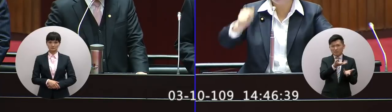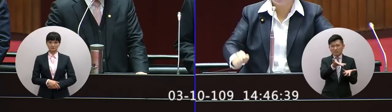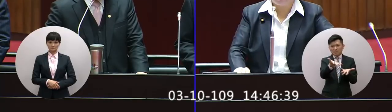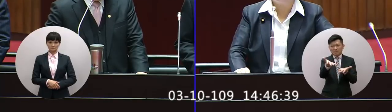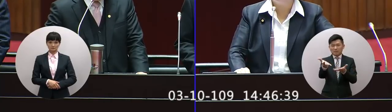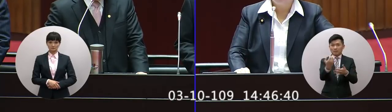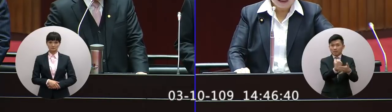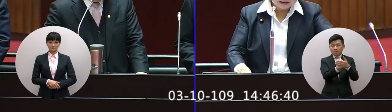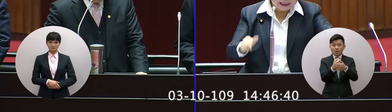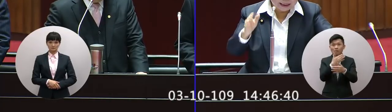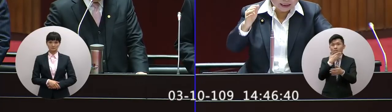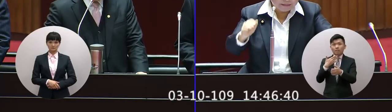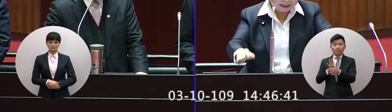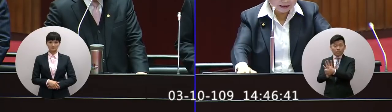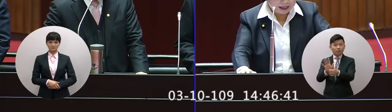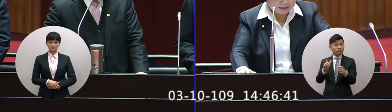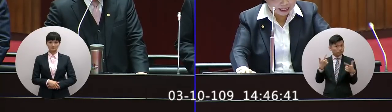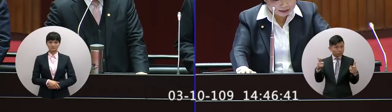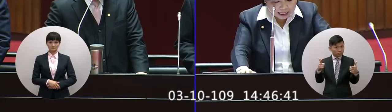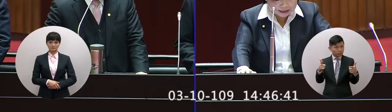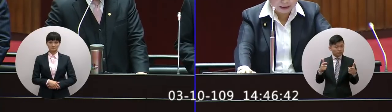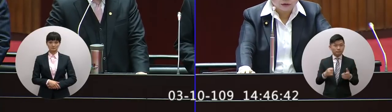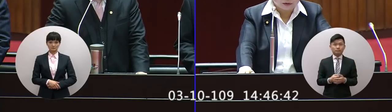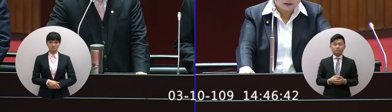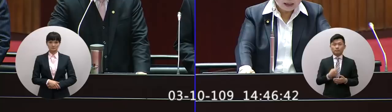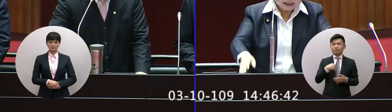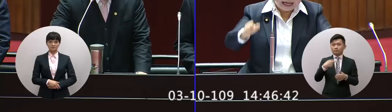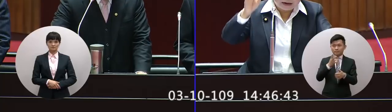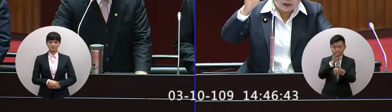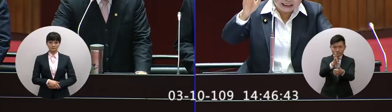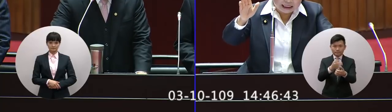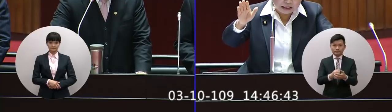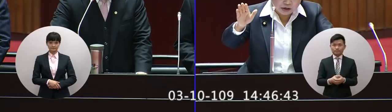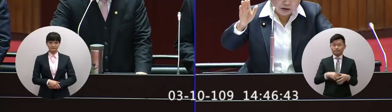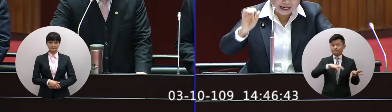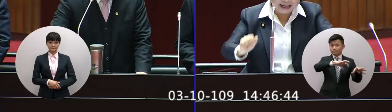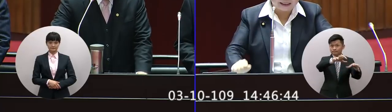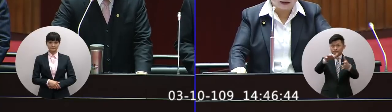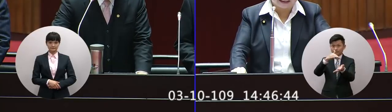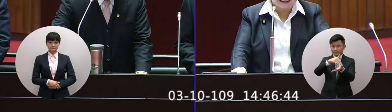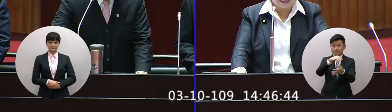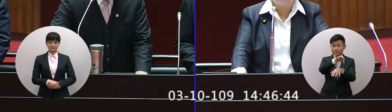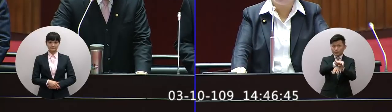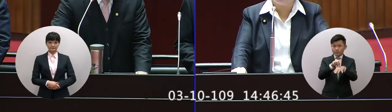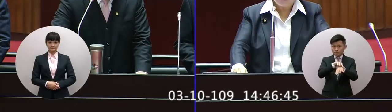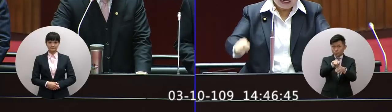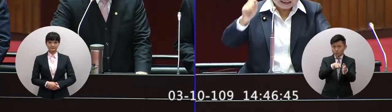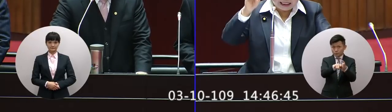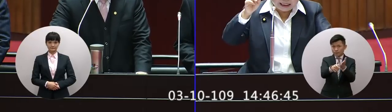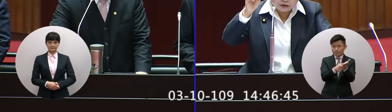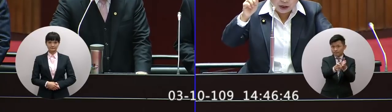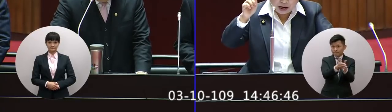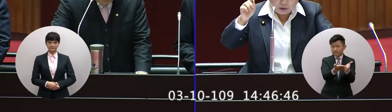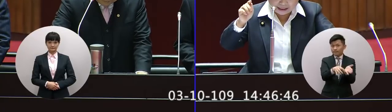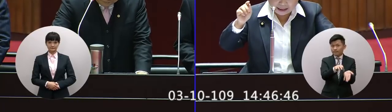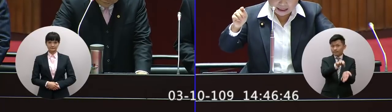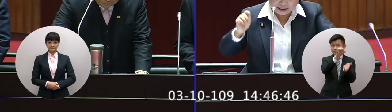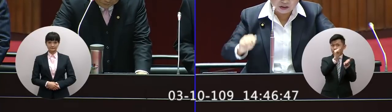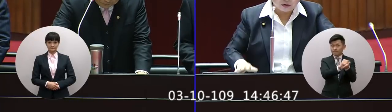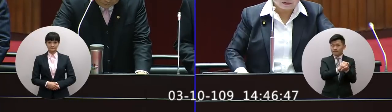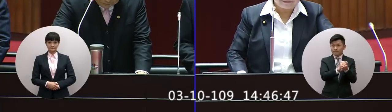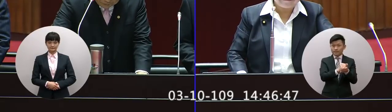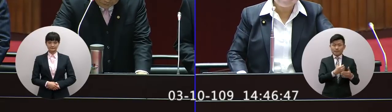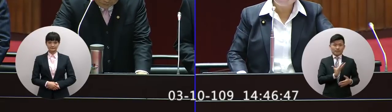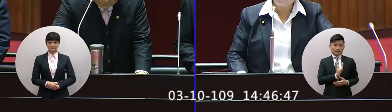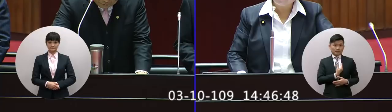不是在护航。所以因此本席要再提出，在国际医学专刊里头，期刊里头，心血管的